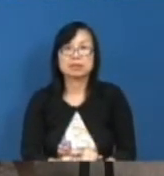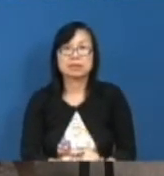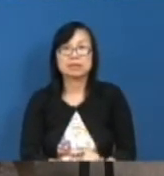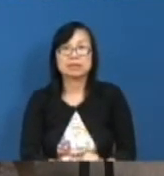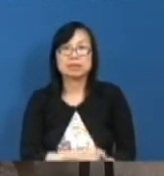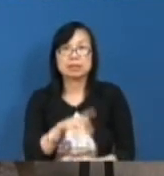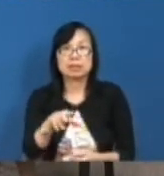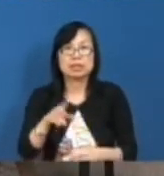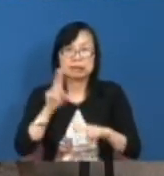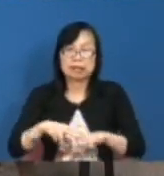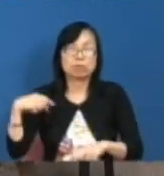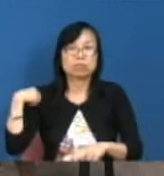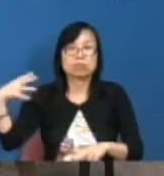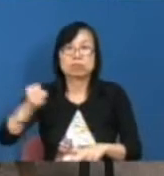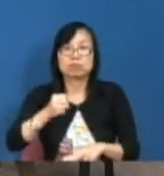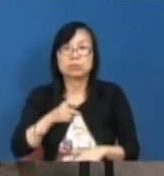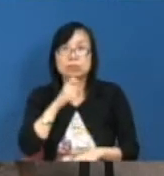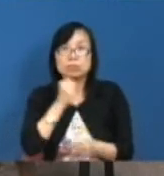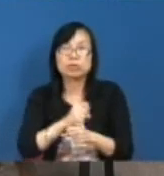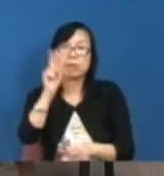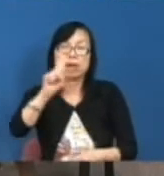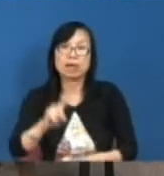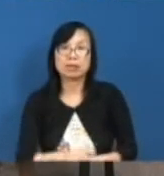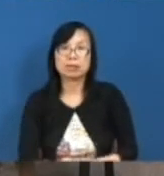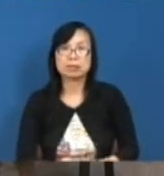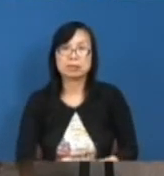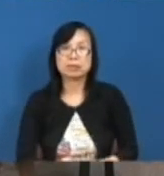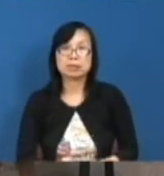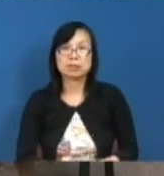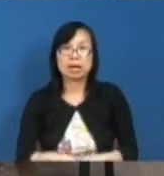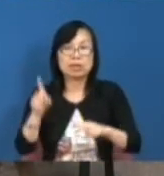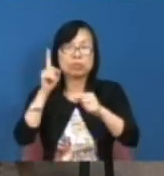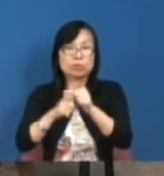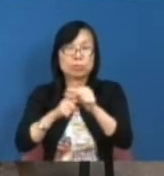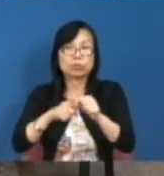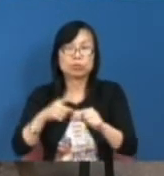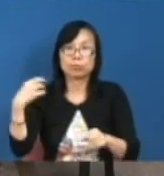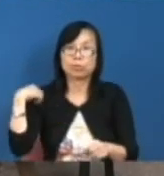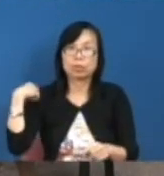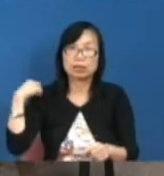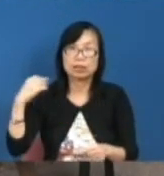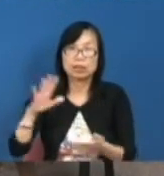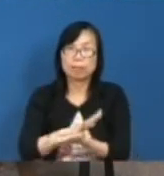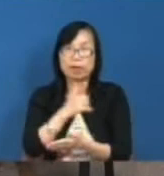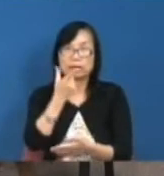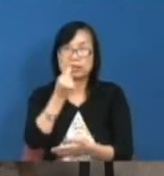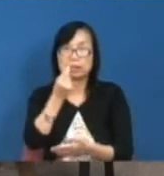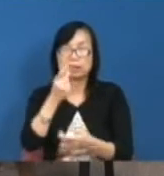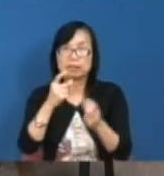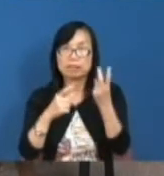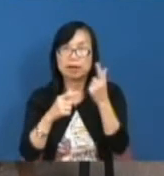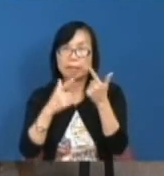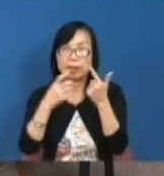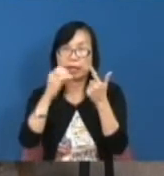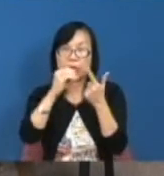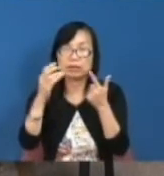呢？我告訴你，很簡單，現在就完了。他搞團中央的，有八十年代念完那個博